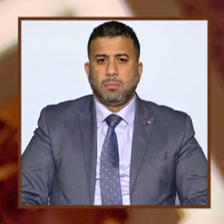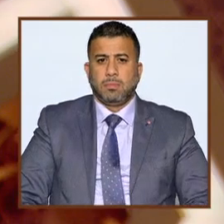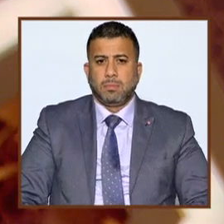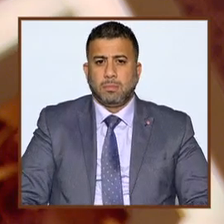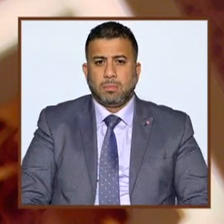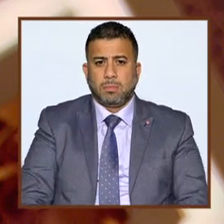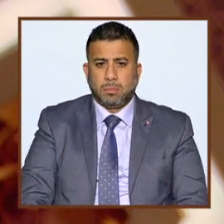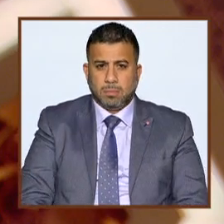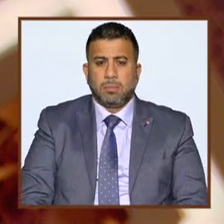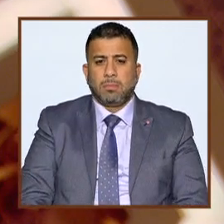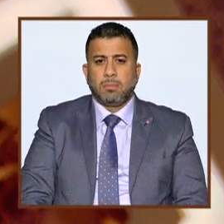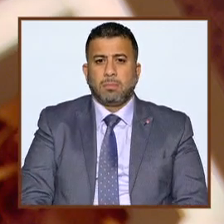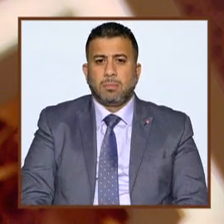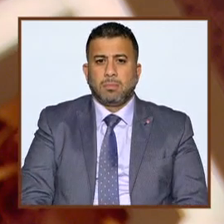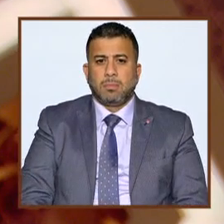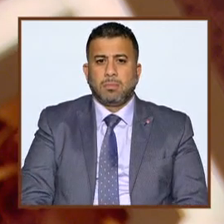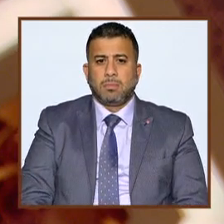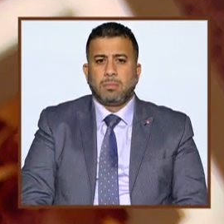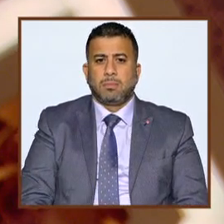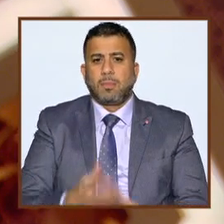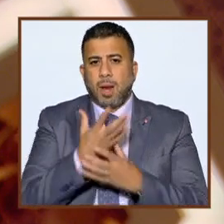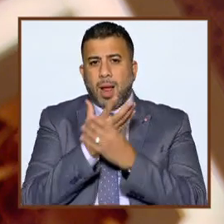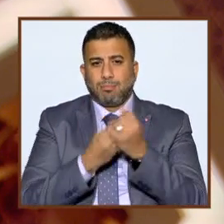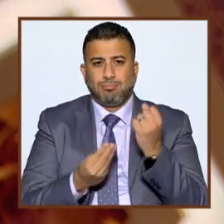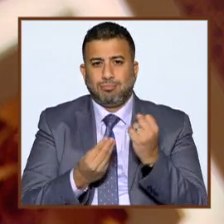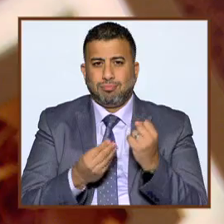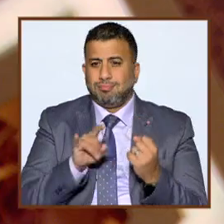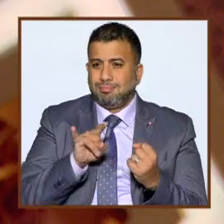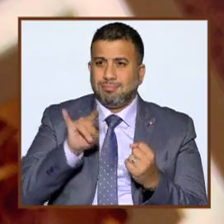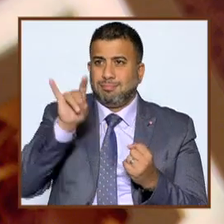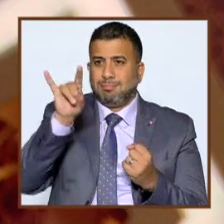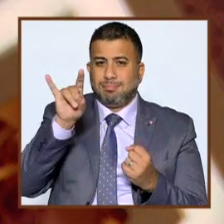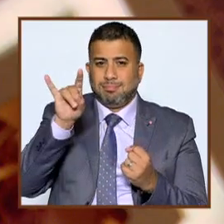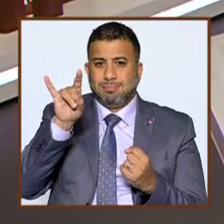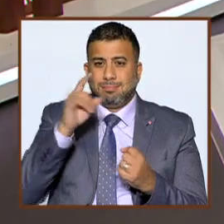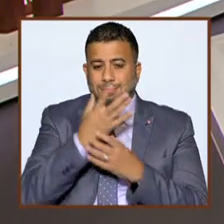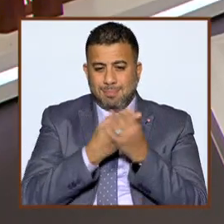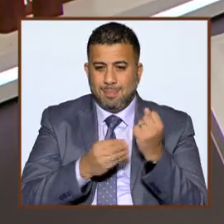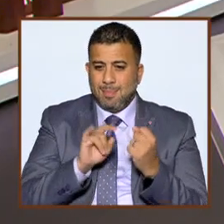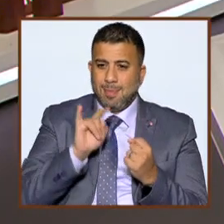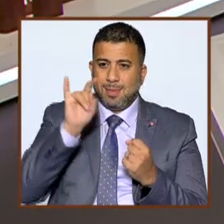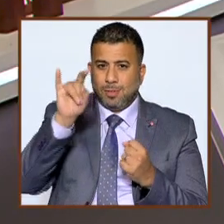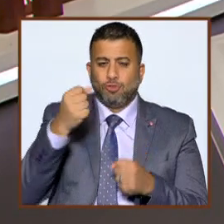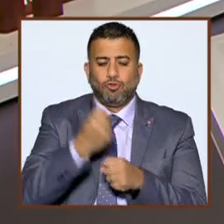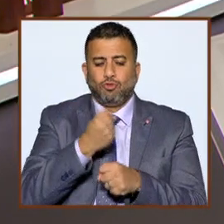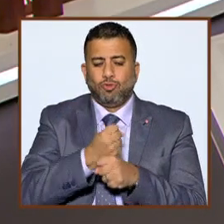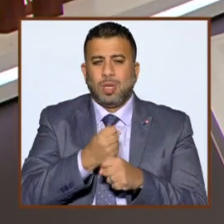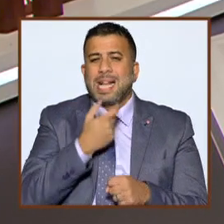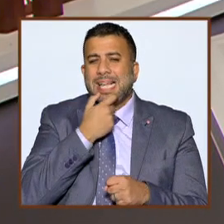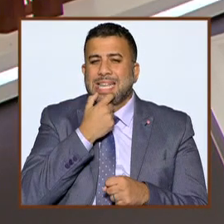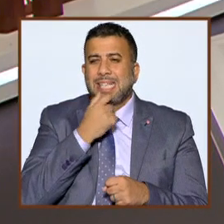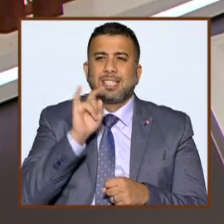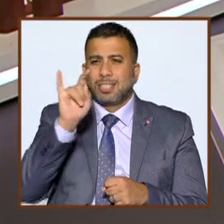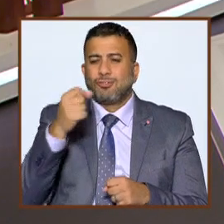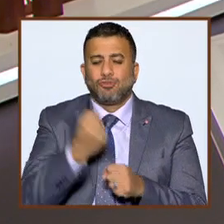أنت تتكلمي عن ابنك؟ إيوة، هو لأنه راح البلد هذا على أساس إنه يشتغل، ويحاول يلاقي له